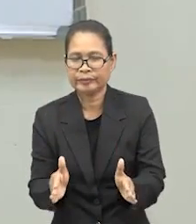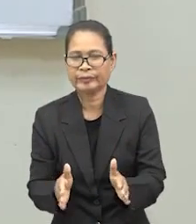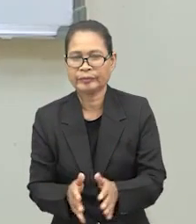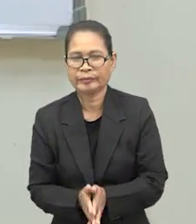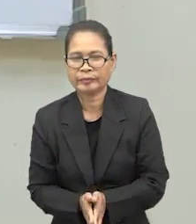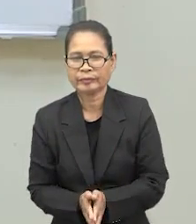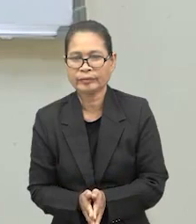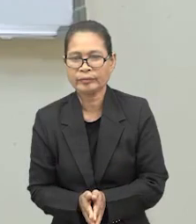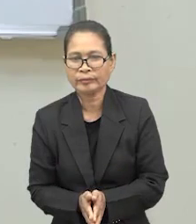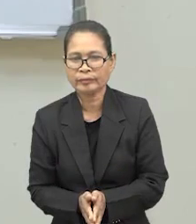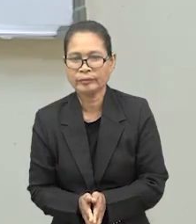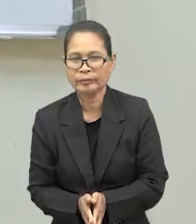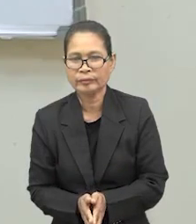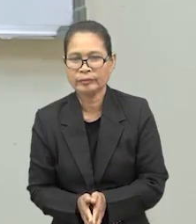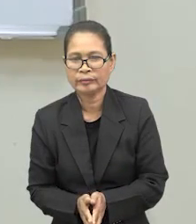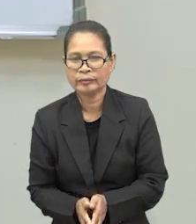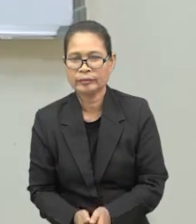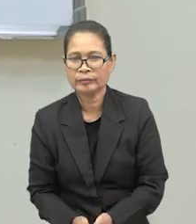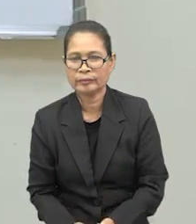prachichon